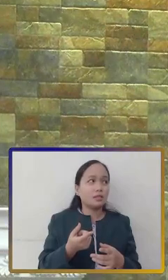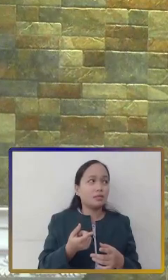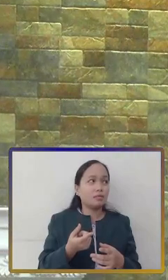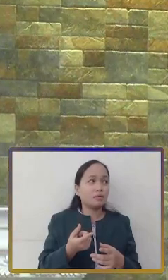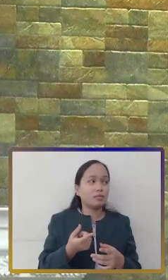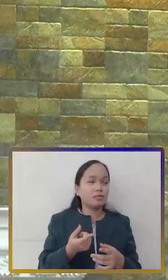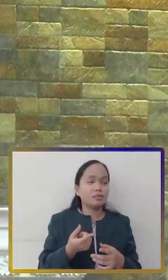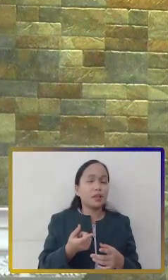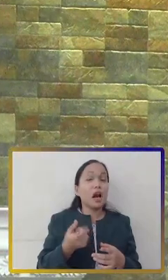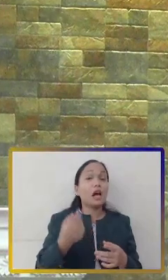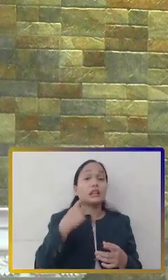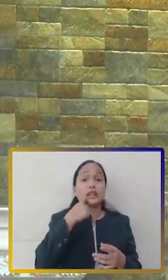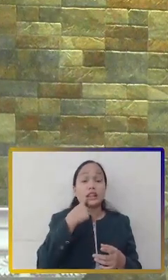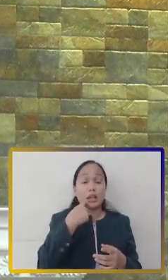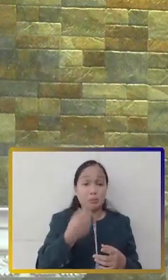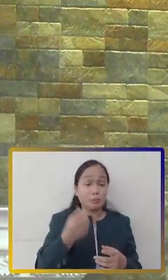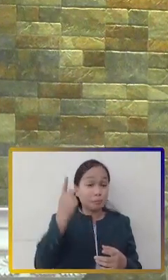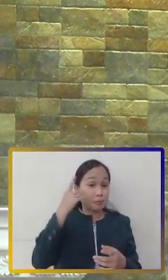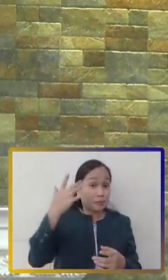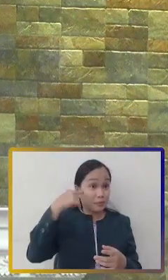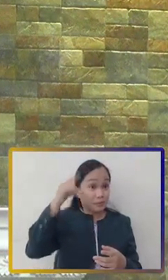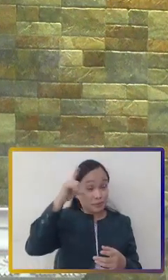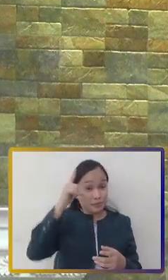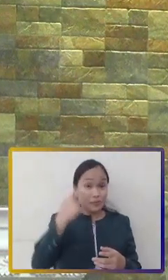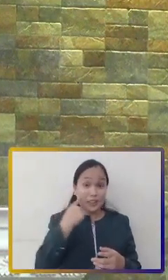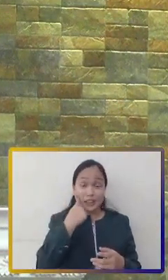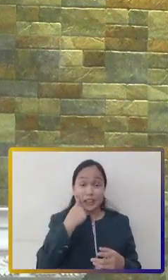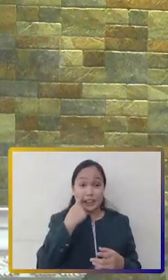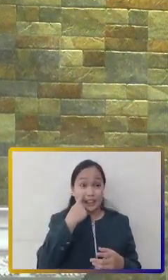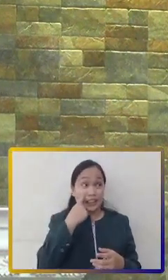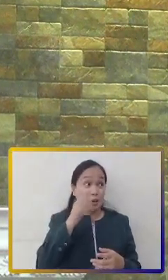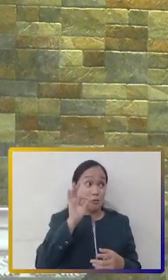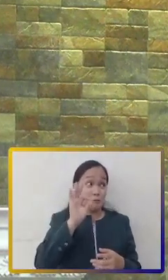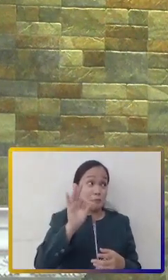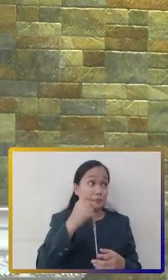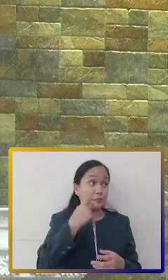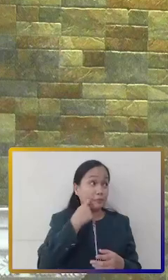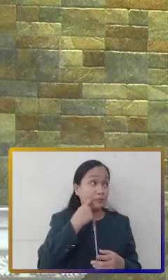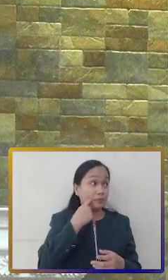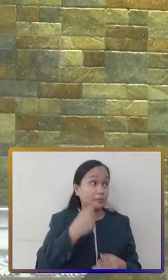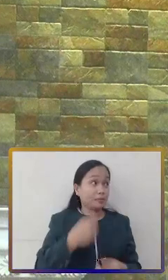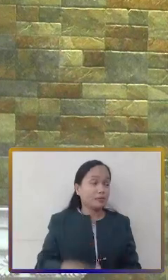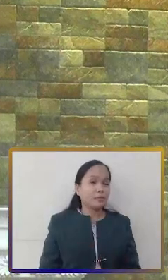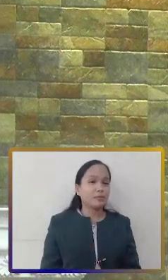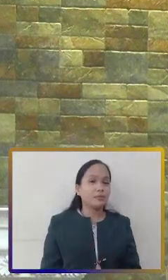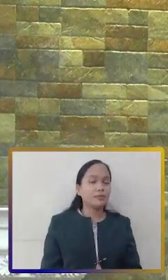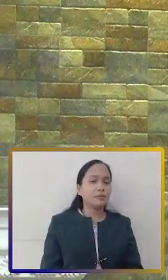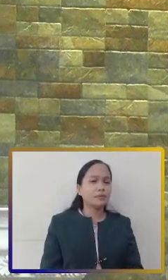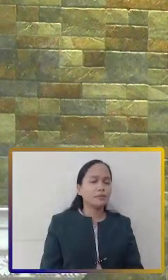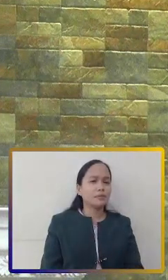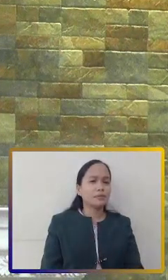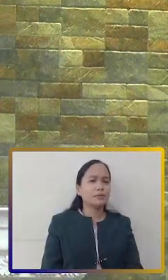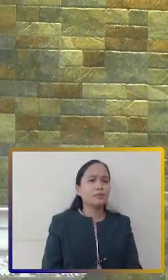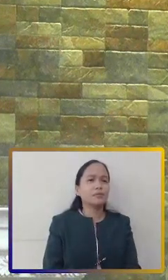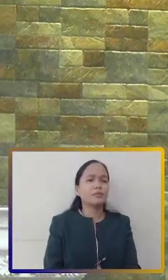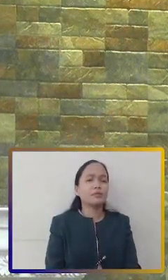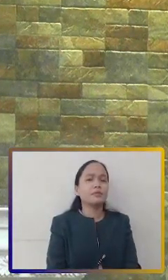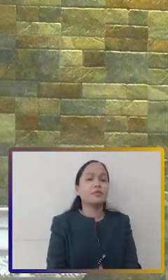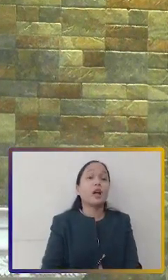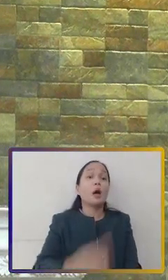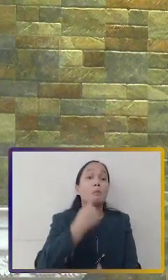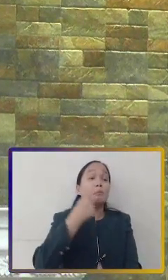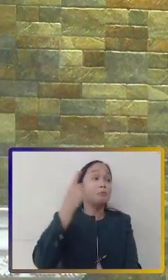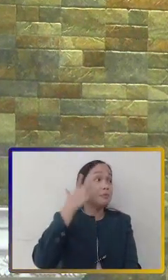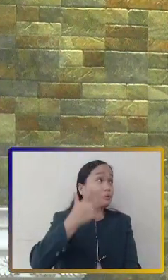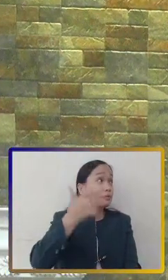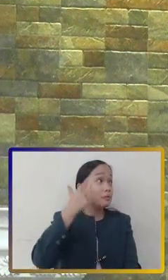po sinabi po ni Pastor Hill kanina lang, sariwa pa, andiyan, mga alas dos. Sinabi pa ito ni Pastor Hill kanina, sabi ni